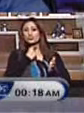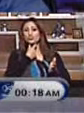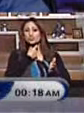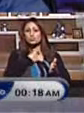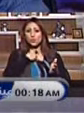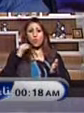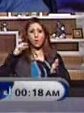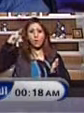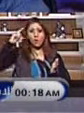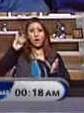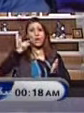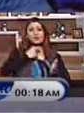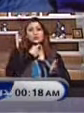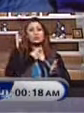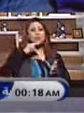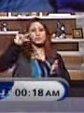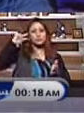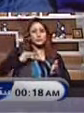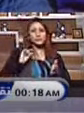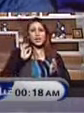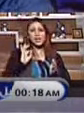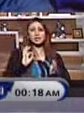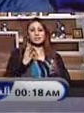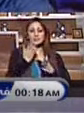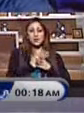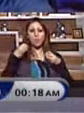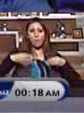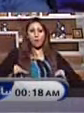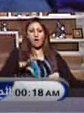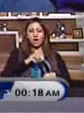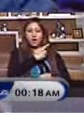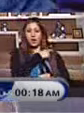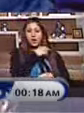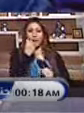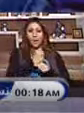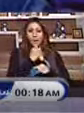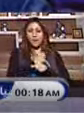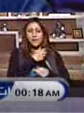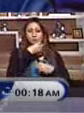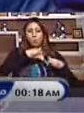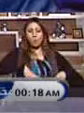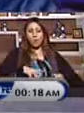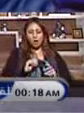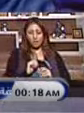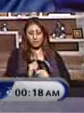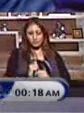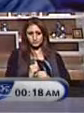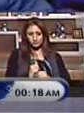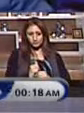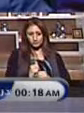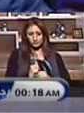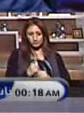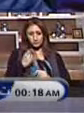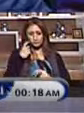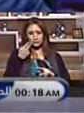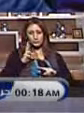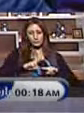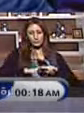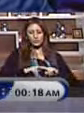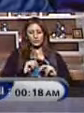بالقول كجهر بعضكم لبعض ان تحبط اعمالكم وانتم لا تشعرون فكان عمر الى ان انتقل الرسول للرفيق